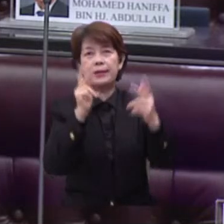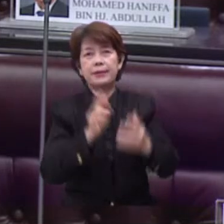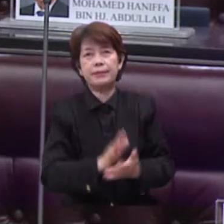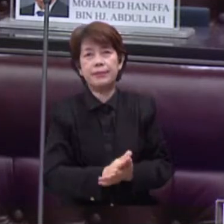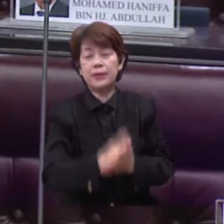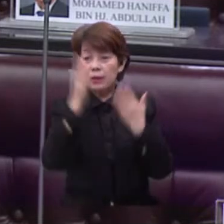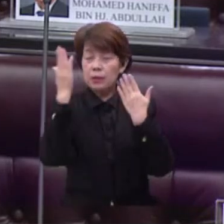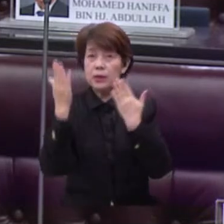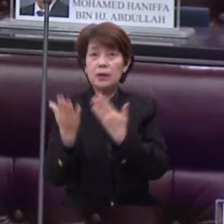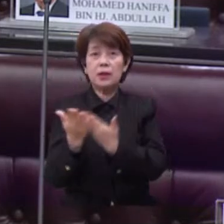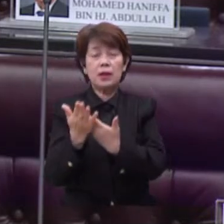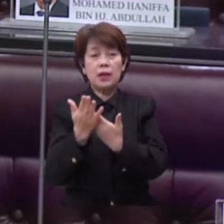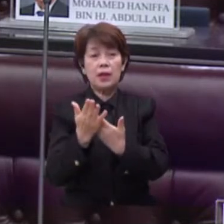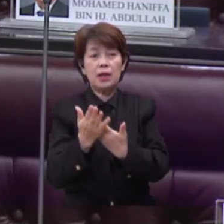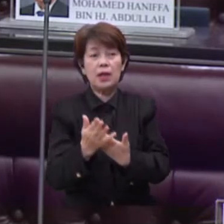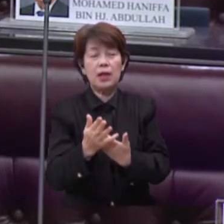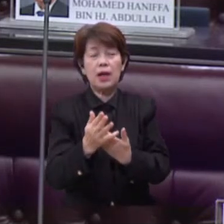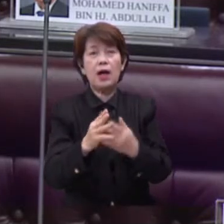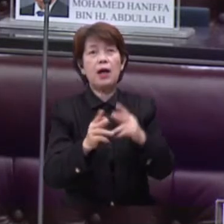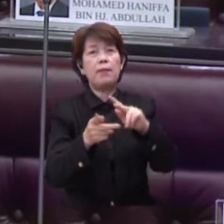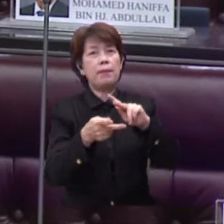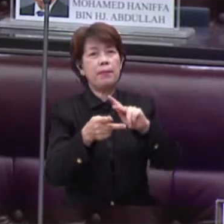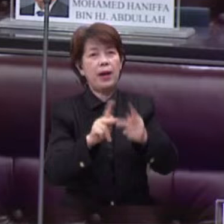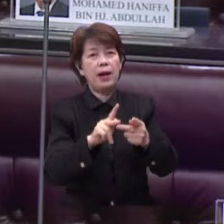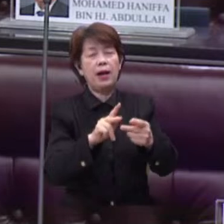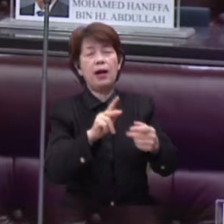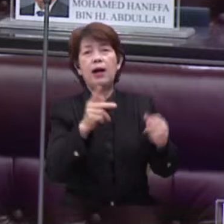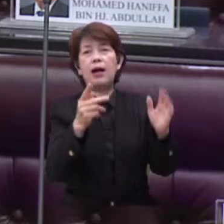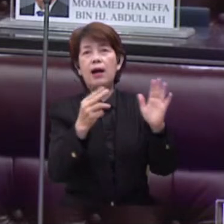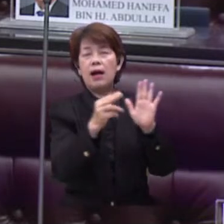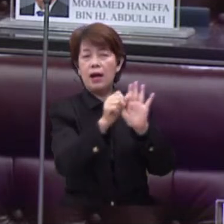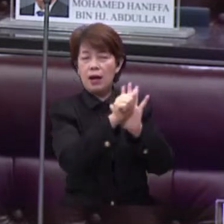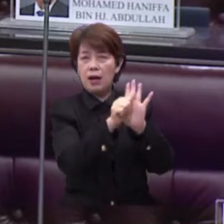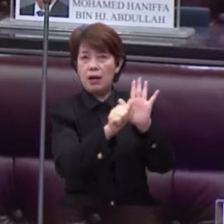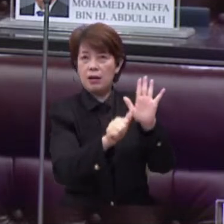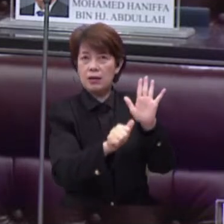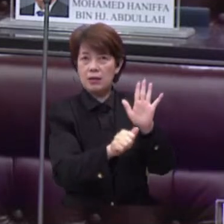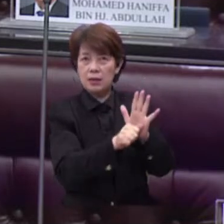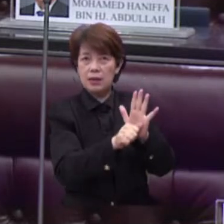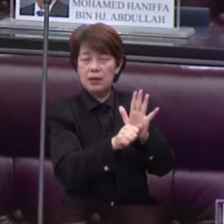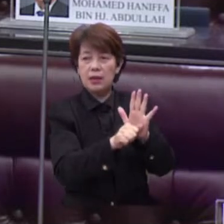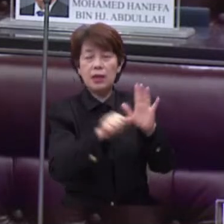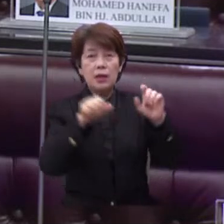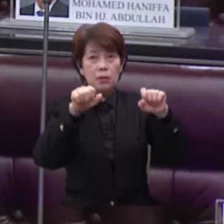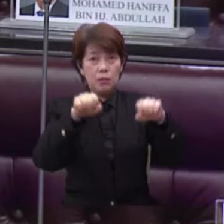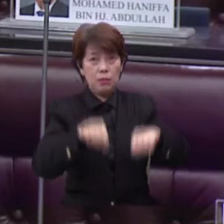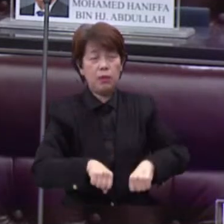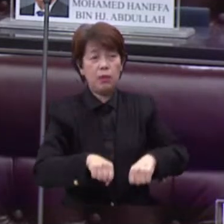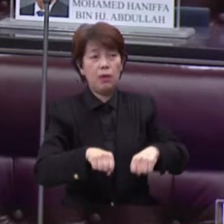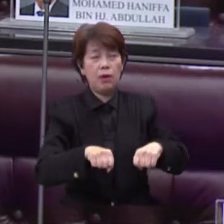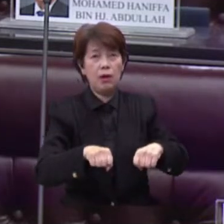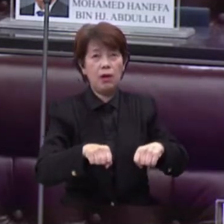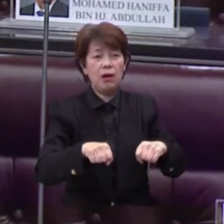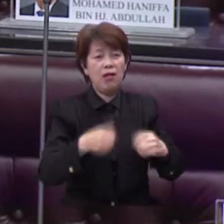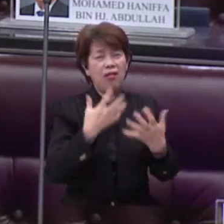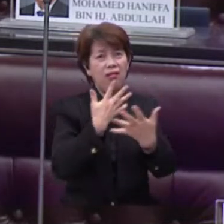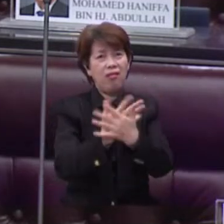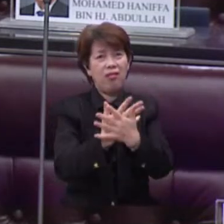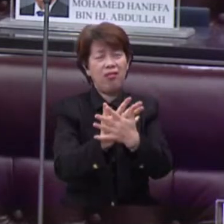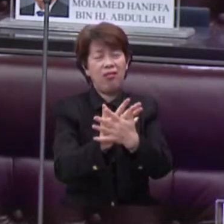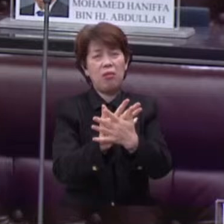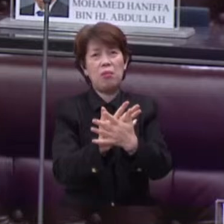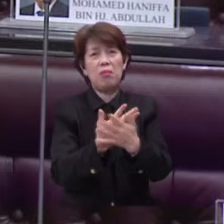jika ini dilaksanakan kelak apakah akan melibatkan juga mereka yang telah dijatuhkan hukuman sebelum